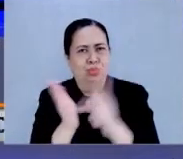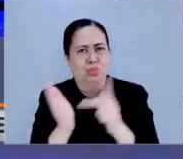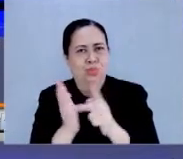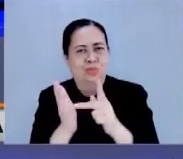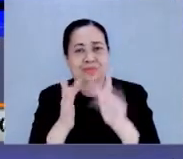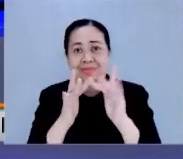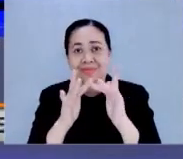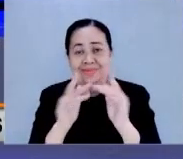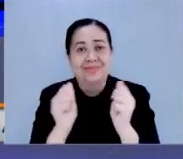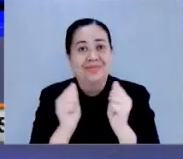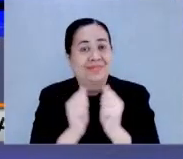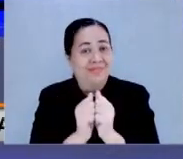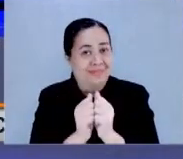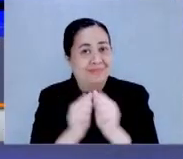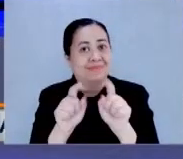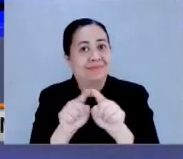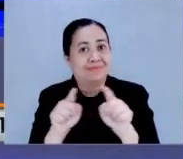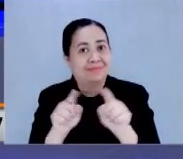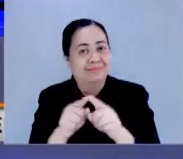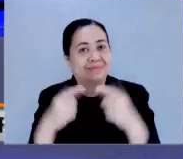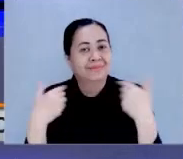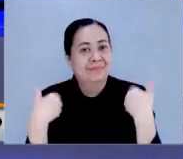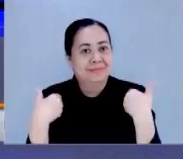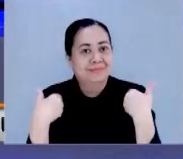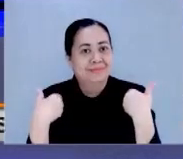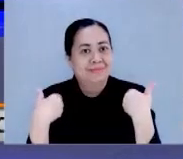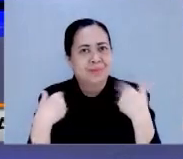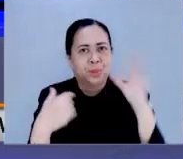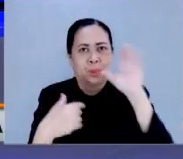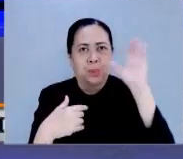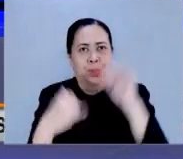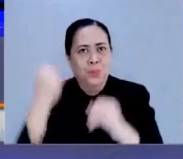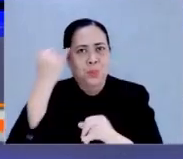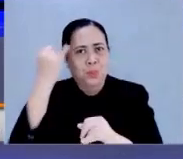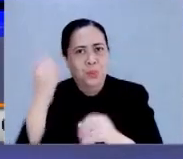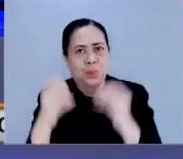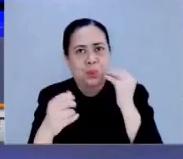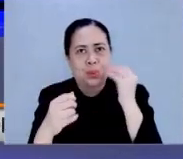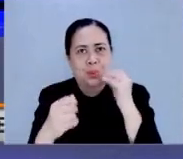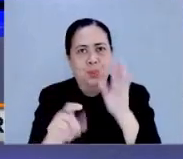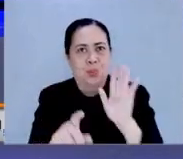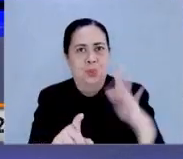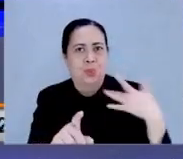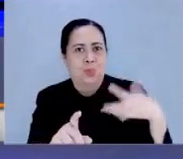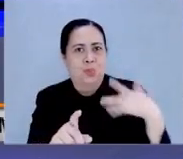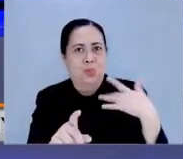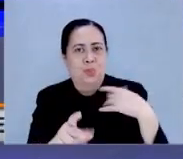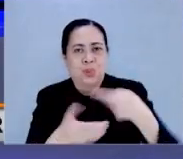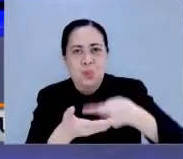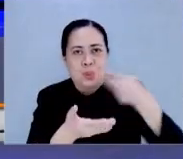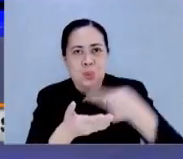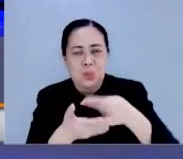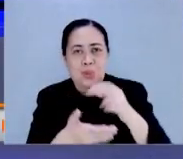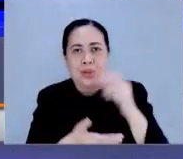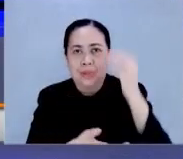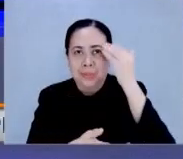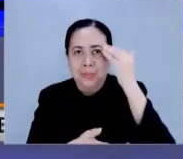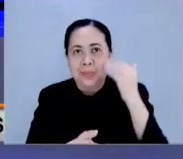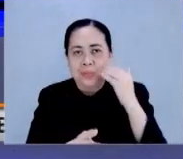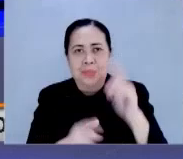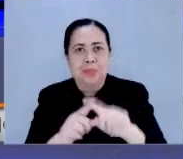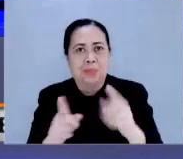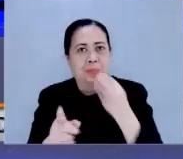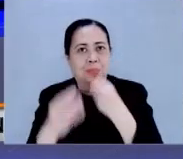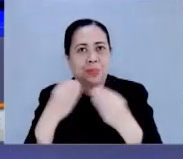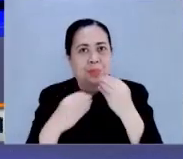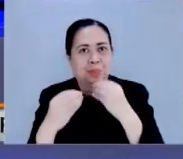online? Kabilang na po riyan ang may mga hanep na idea sa home version ng samyupsal. At iba pang pagkain din